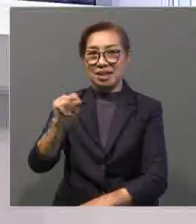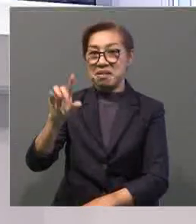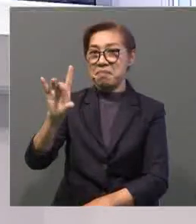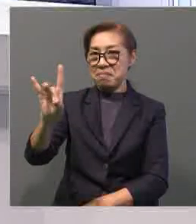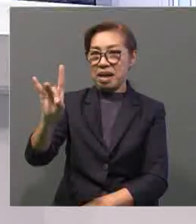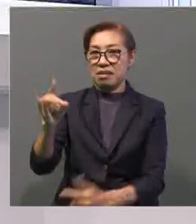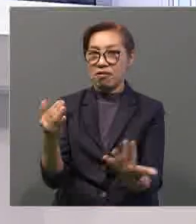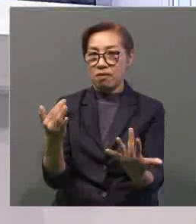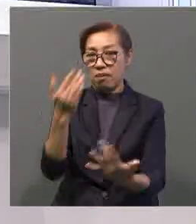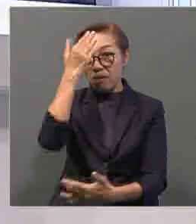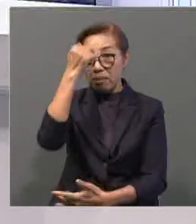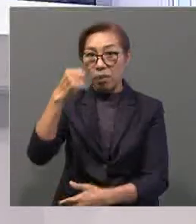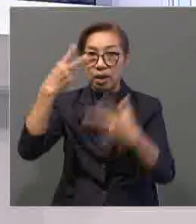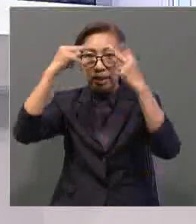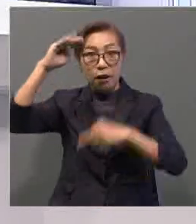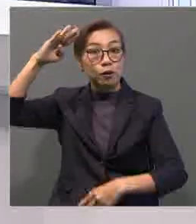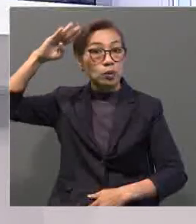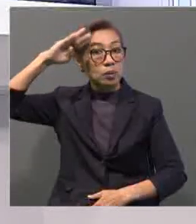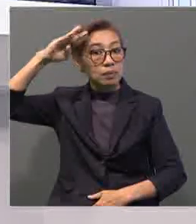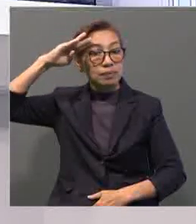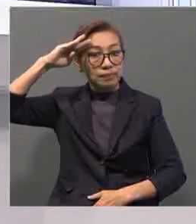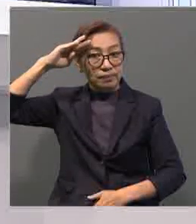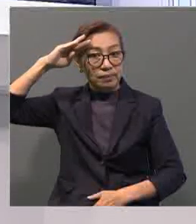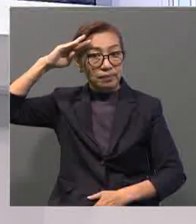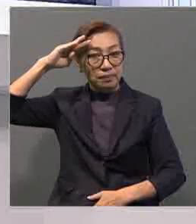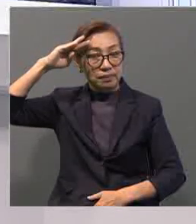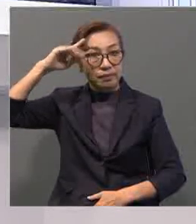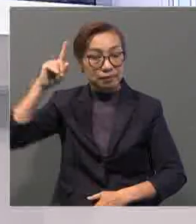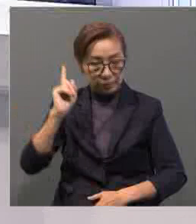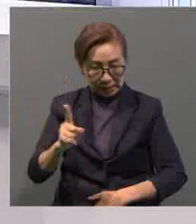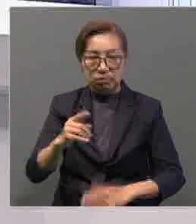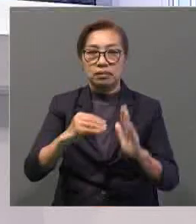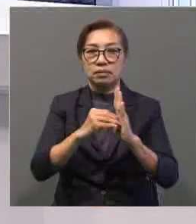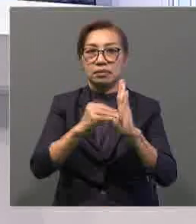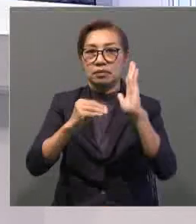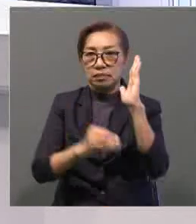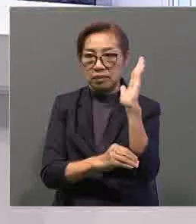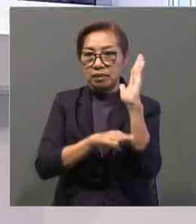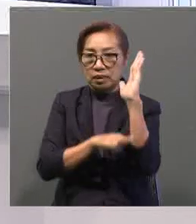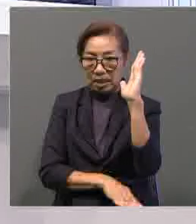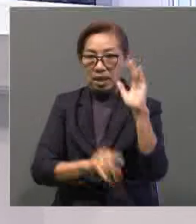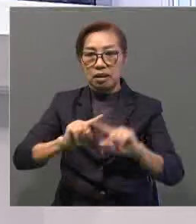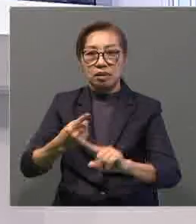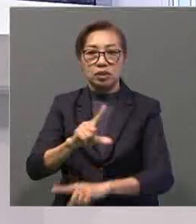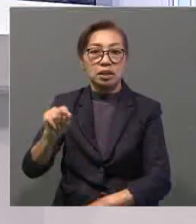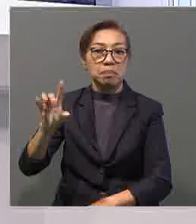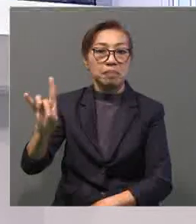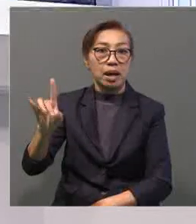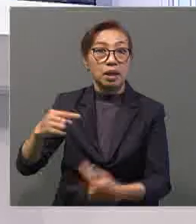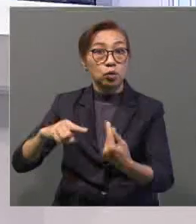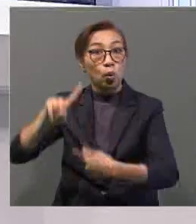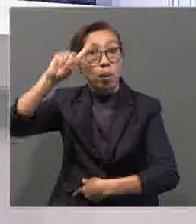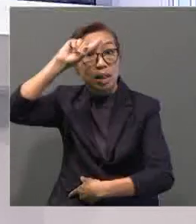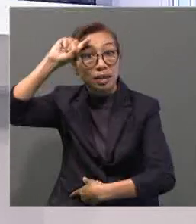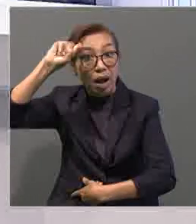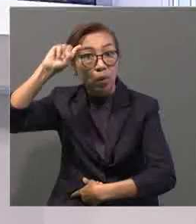นี้เพราะว่าพลเอกประยุทธ์จันทร์โอชาจะลงพื้นที่หาเสียงวัน 28นี้วันหยุดราชการนะ